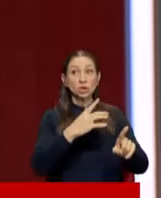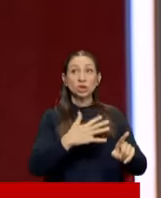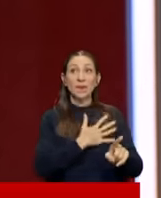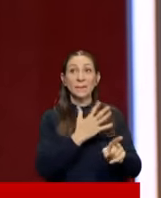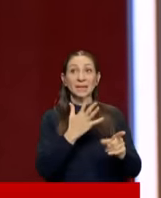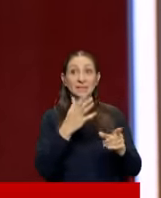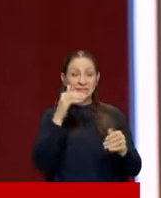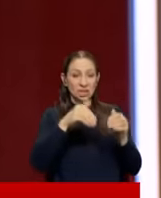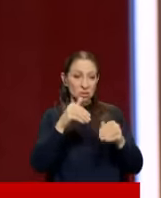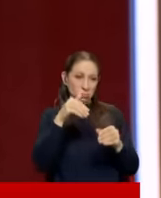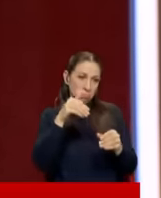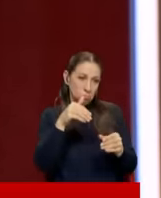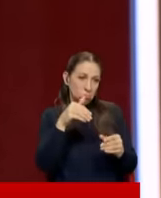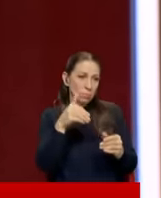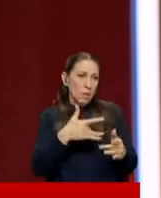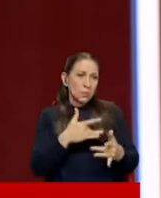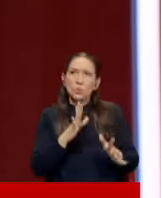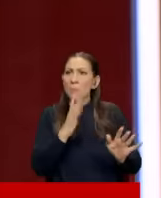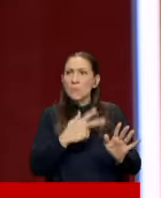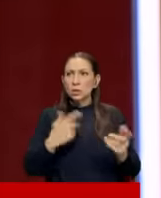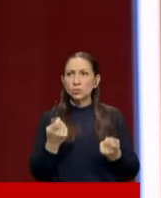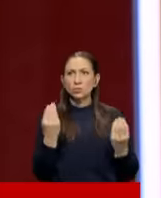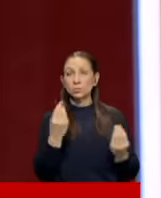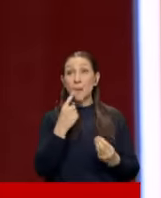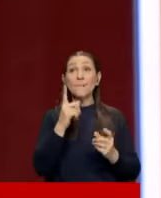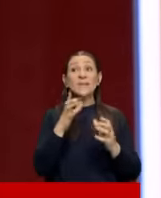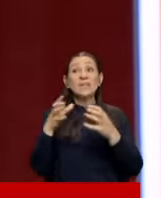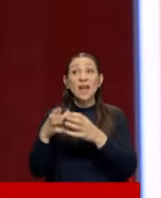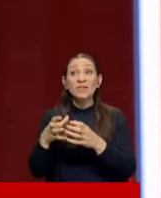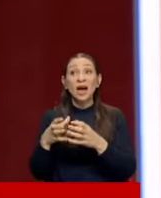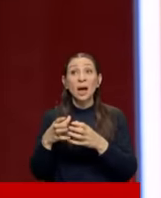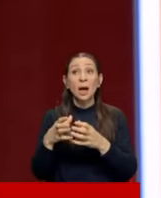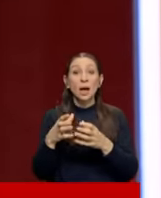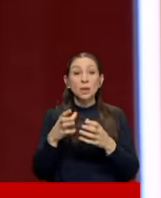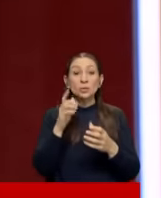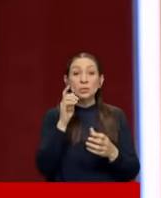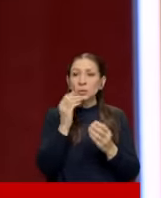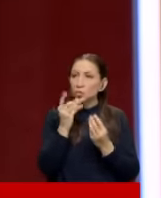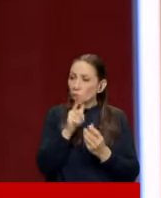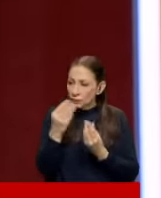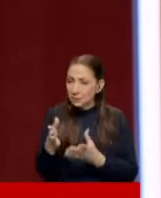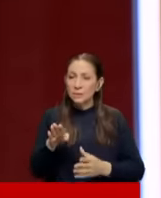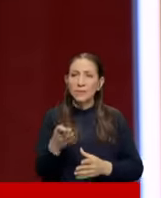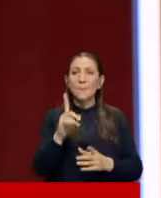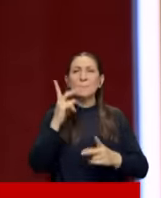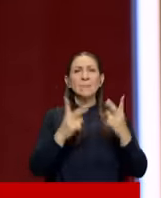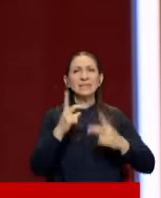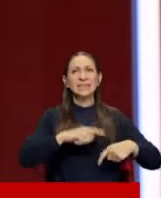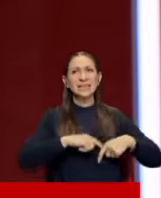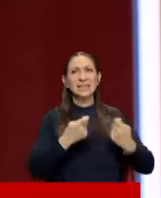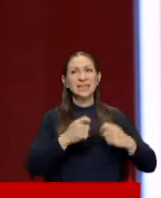seçmenin içinde de vardı Mesela yani memnunuz diyenler vardı ama bir tarafta da tabii tutulmayan sözler nedeniyle belli kırgınlıklar